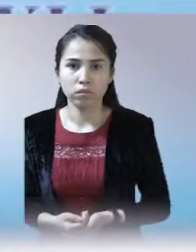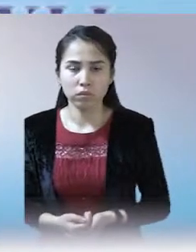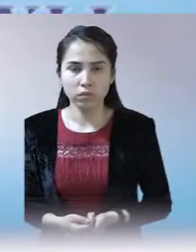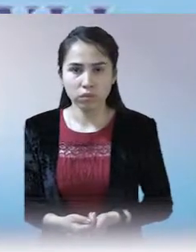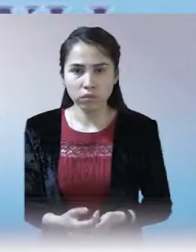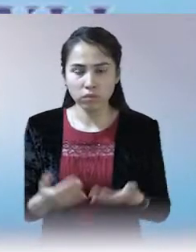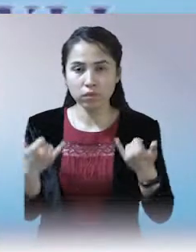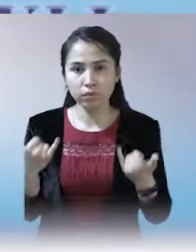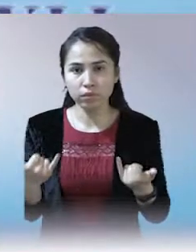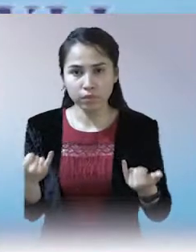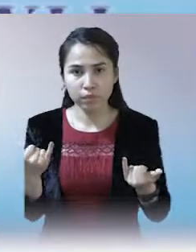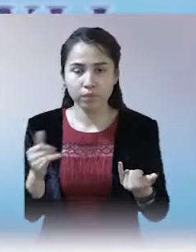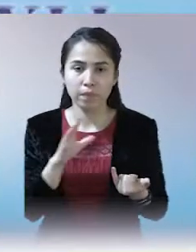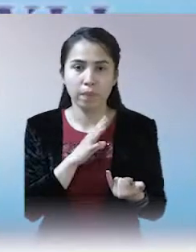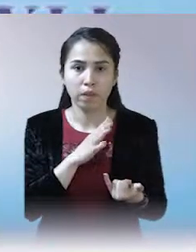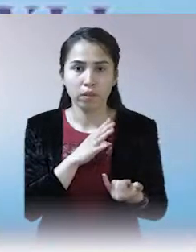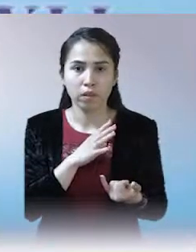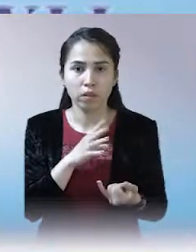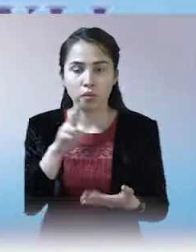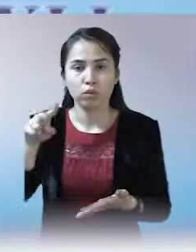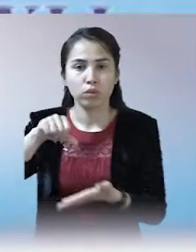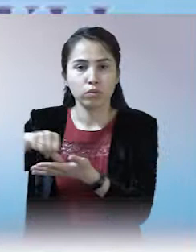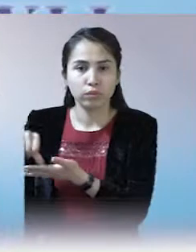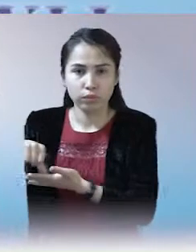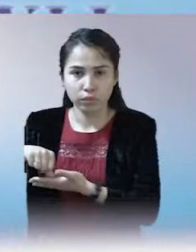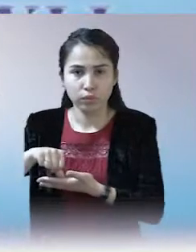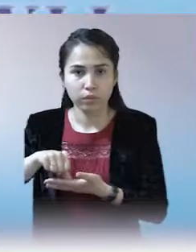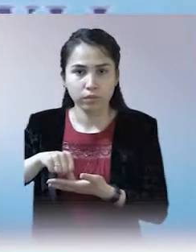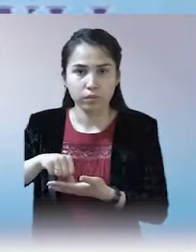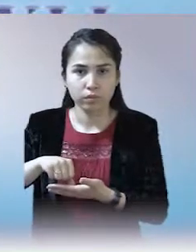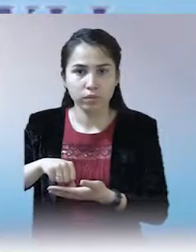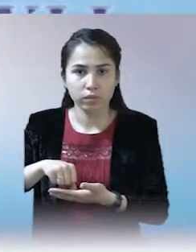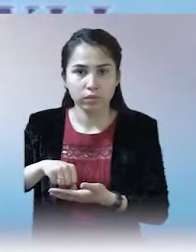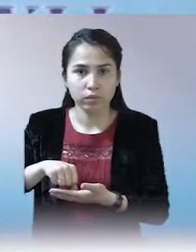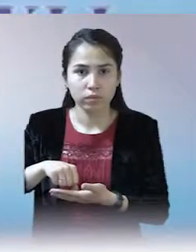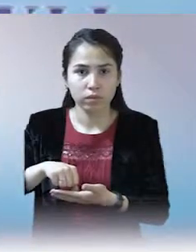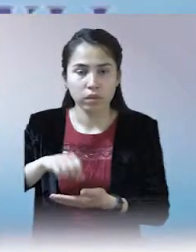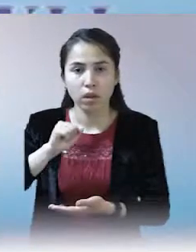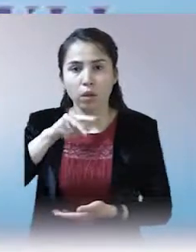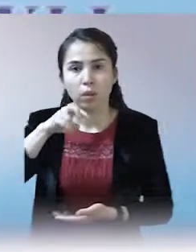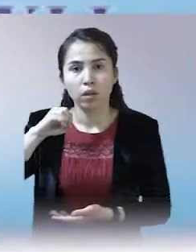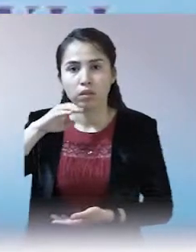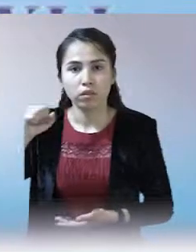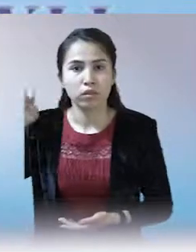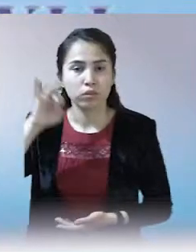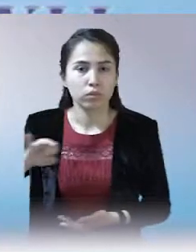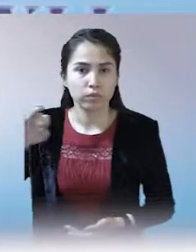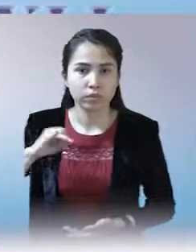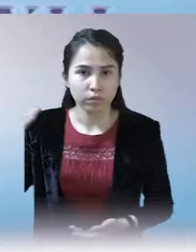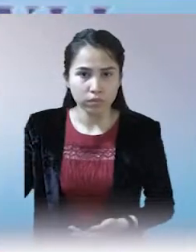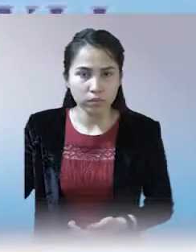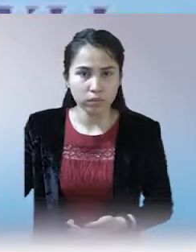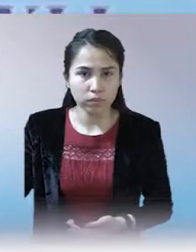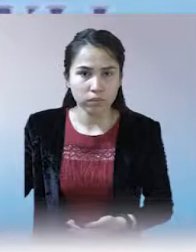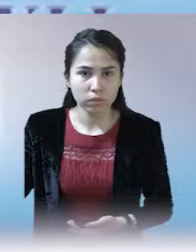второе место три учащихся планшет и второй степени дипломом третье место 4